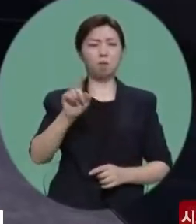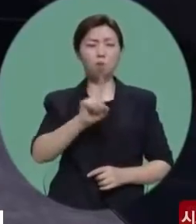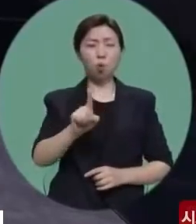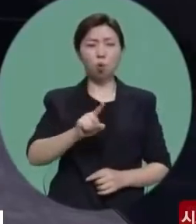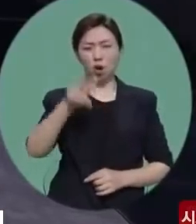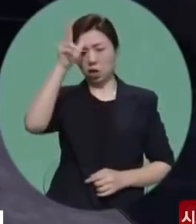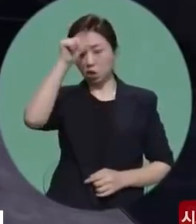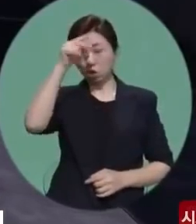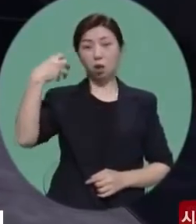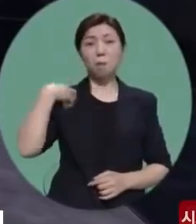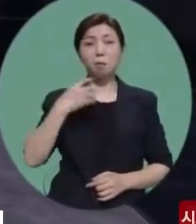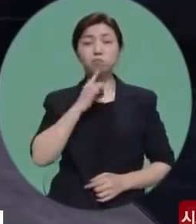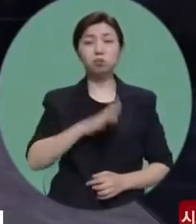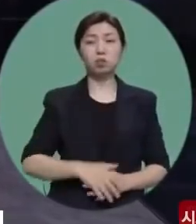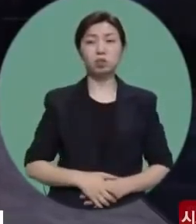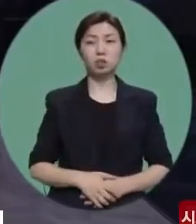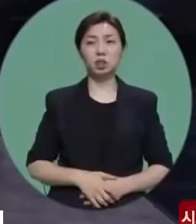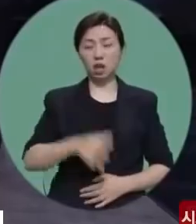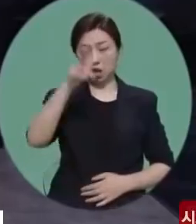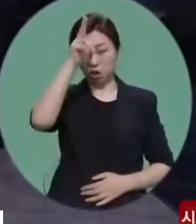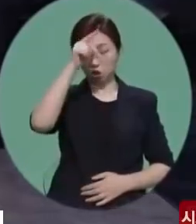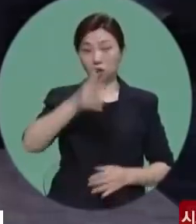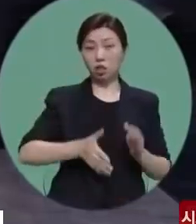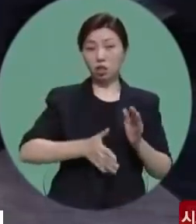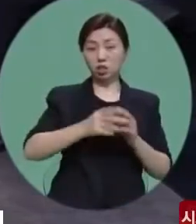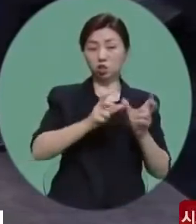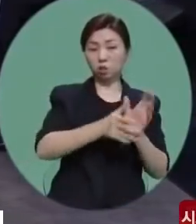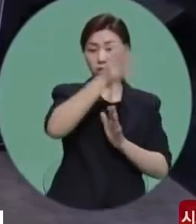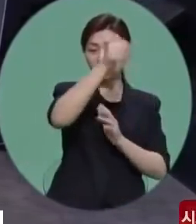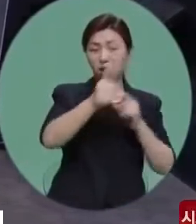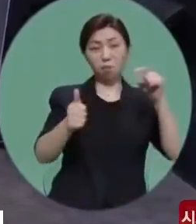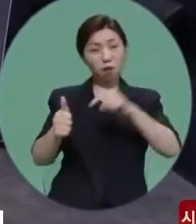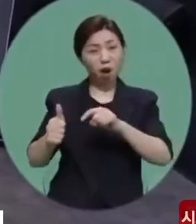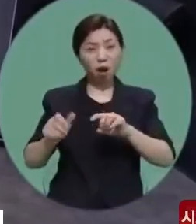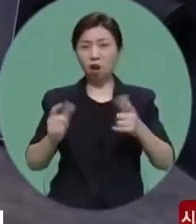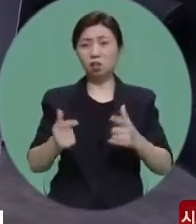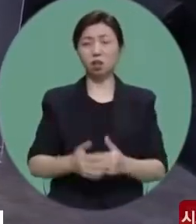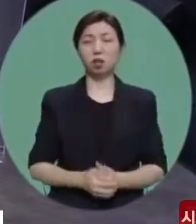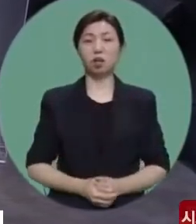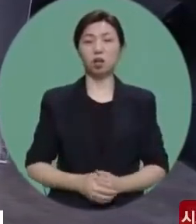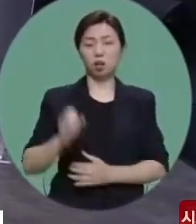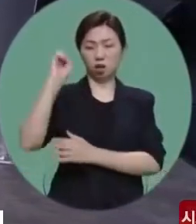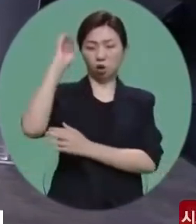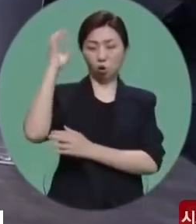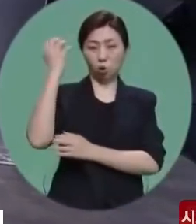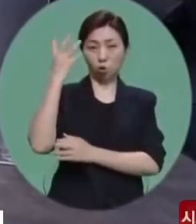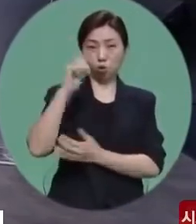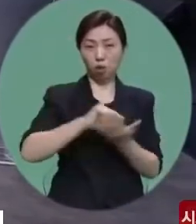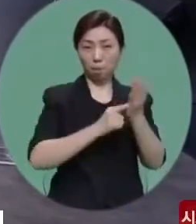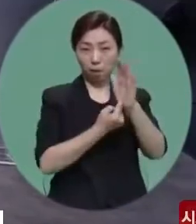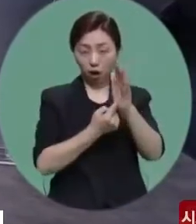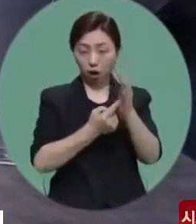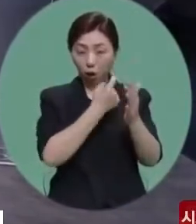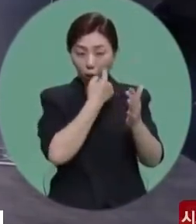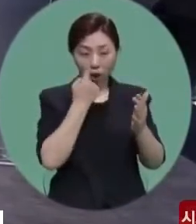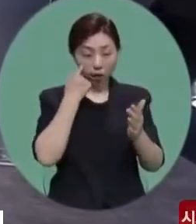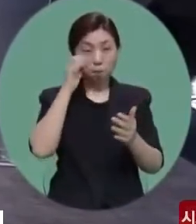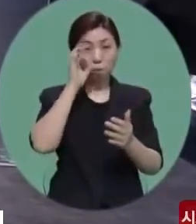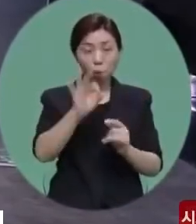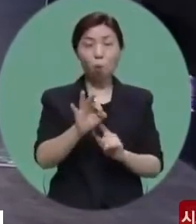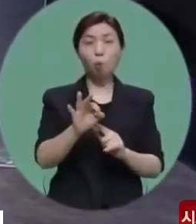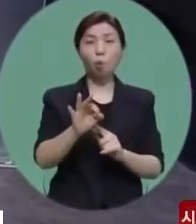경찰이 아니겠네요 경찰이 시장이 시킨 걸 합니까 4 언론 보도를 보고 하는 것이니까 그거하고